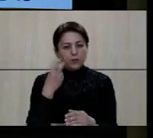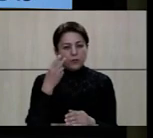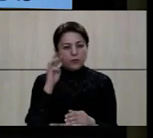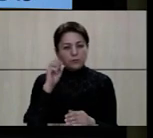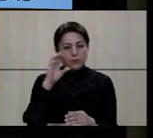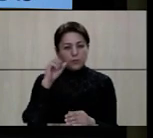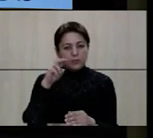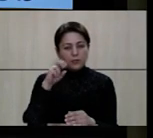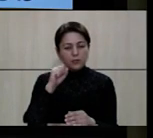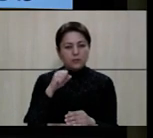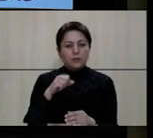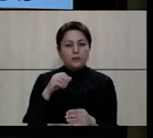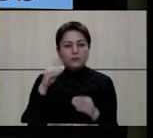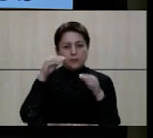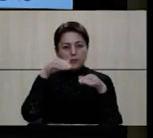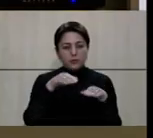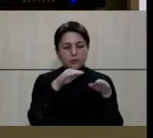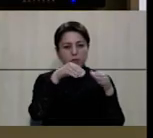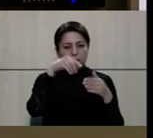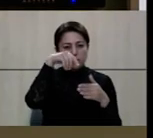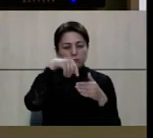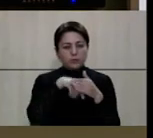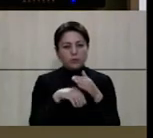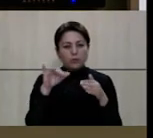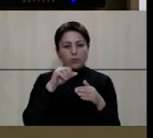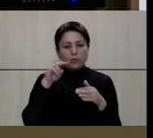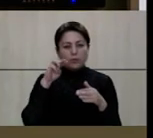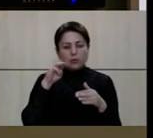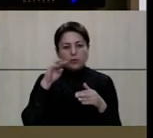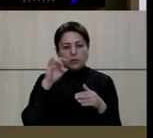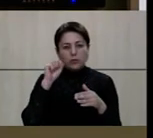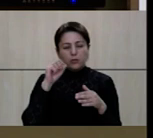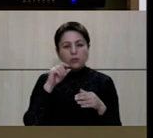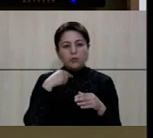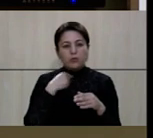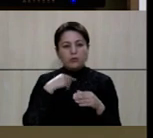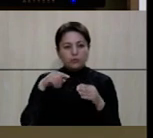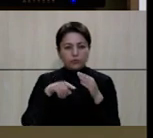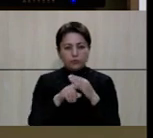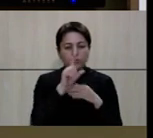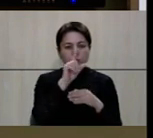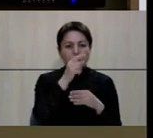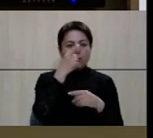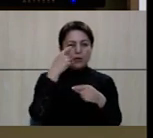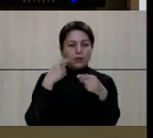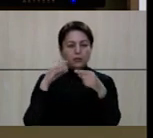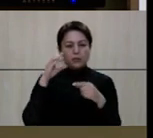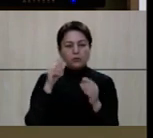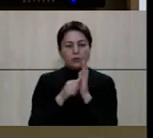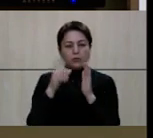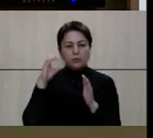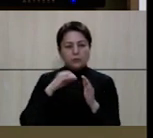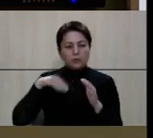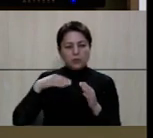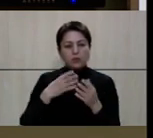Ikkinchi masala. Dengiz tubiga ultratovush yuborildi va qaytgan tovush 6 sekunddan so'ng qabul